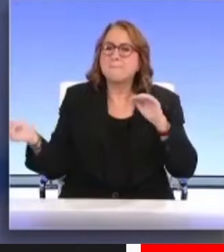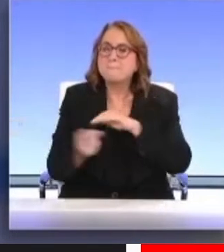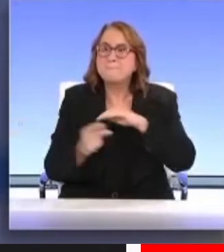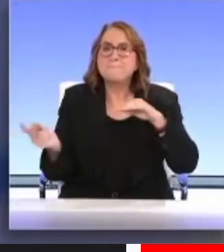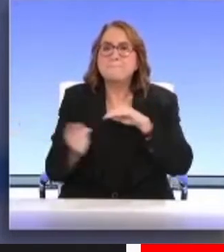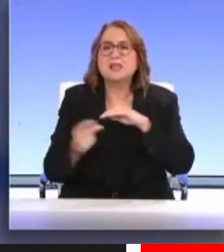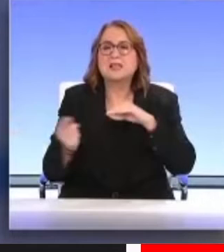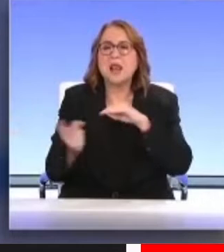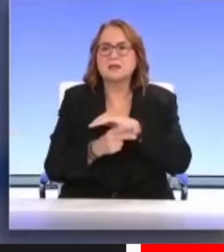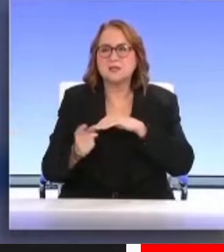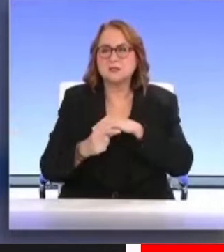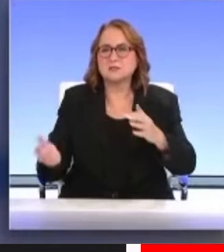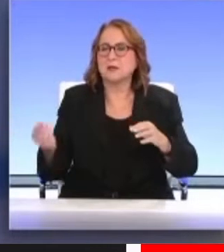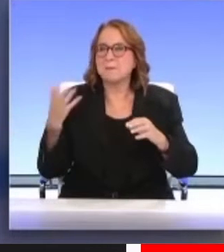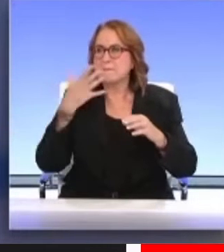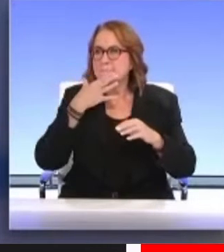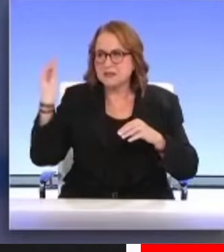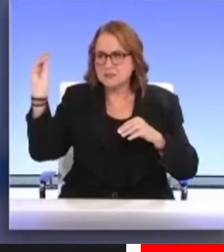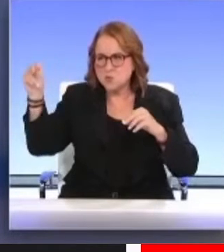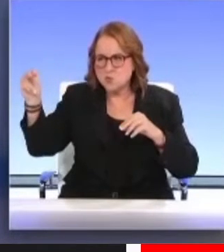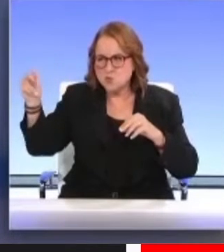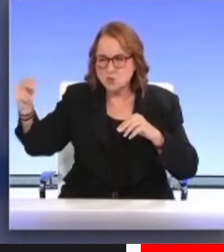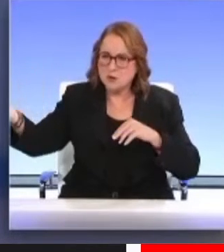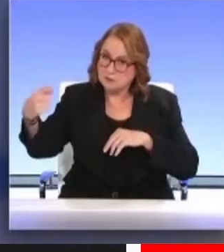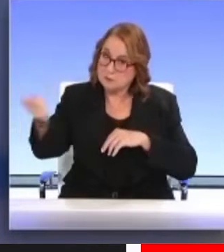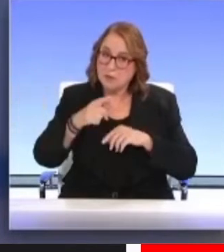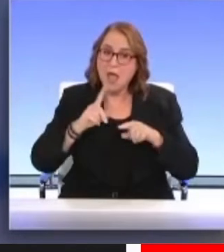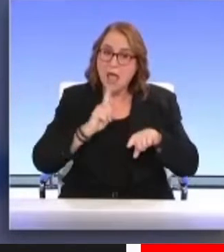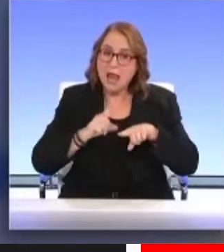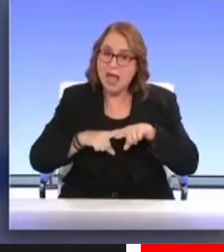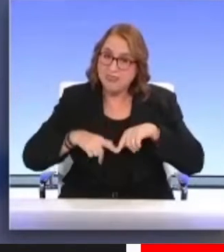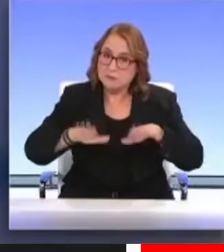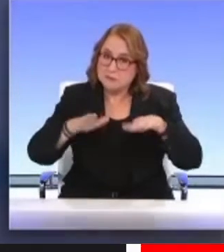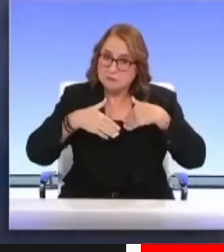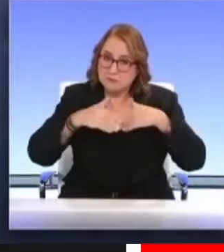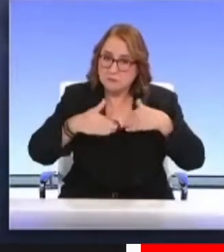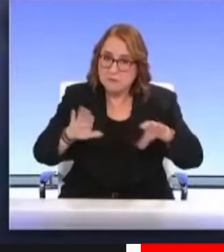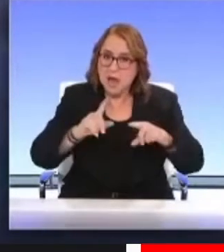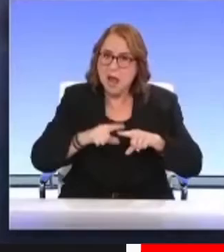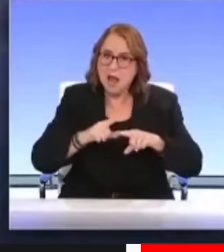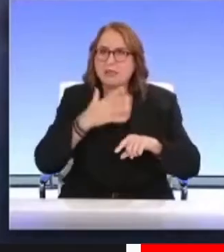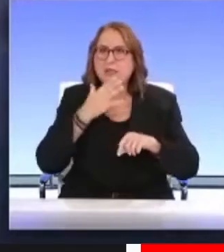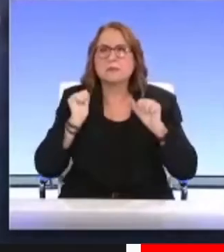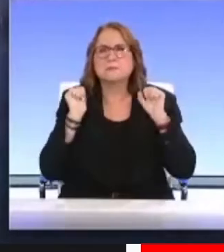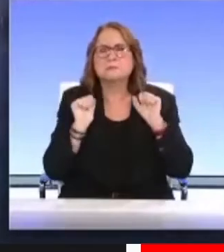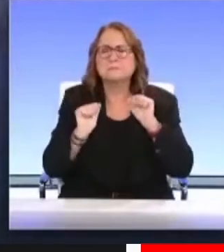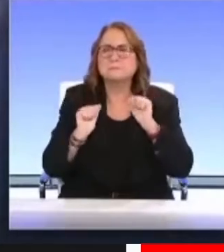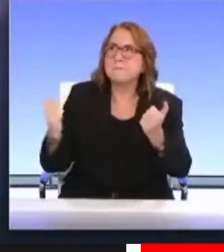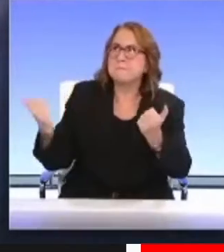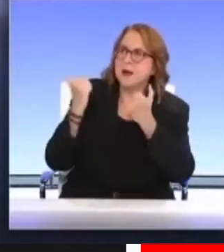ροών και η μετατροπή τους σε μοχλό πίεσης για άλλους στόχους. Είναι κάτι που παραβιάζει